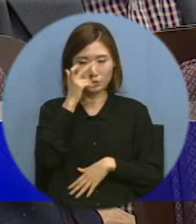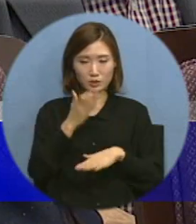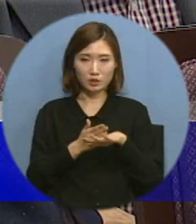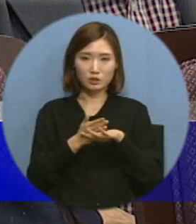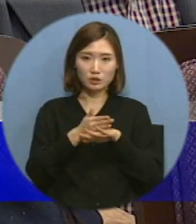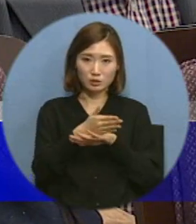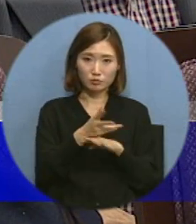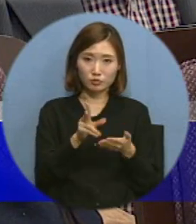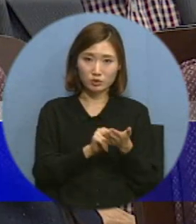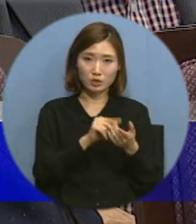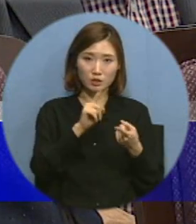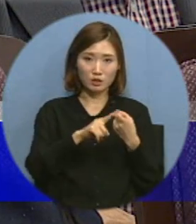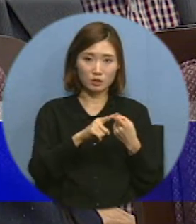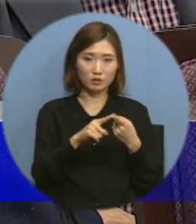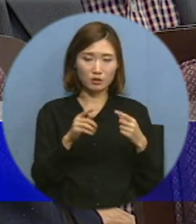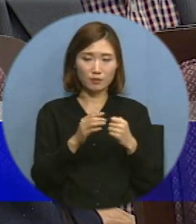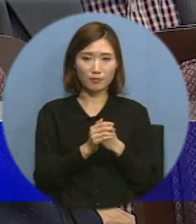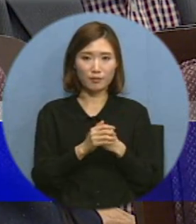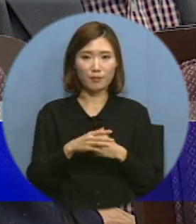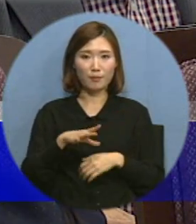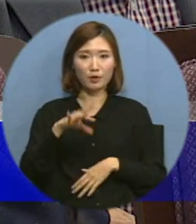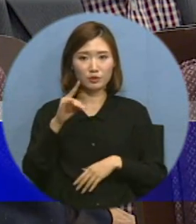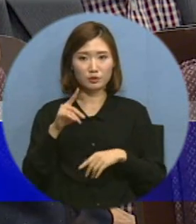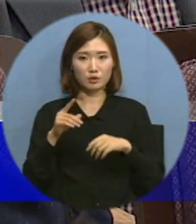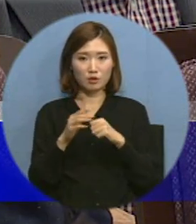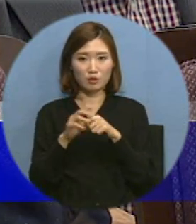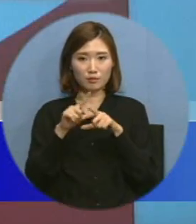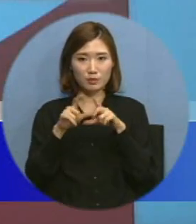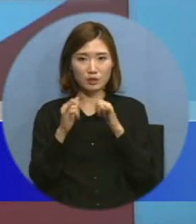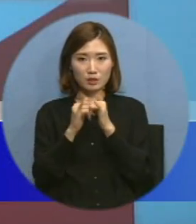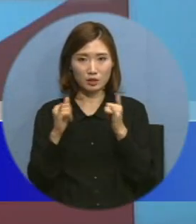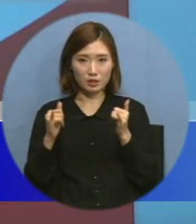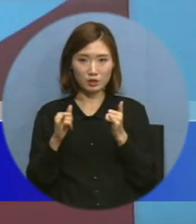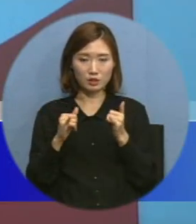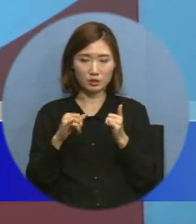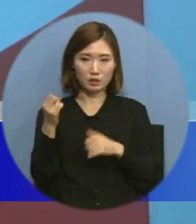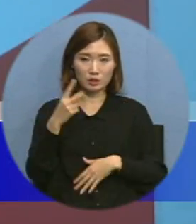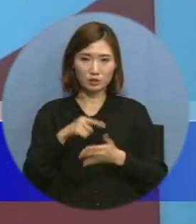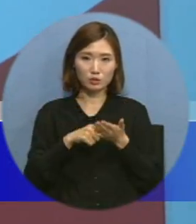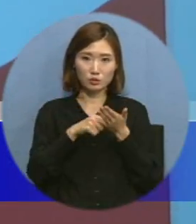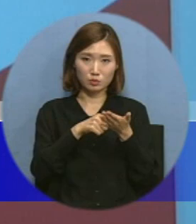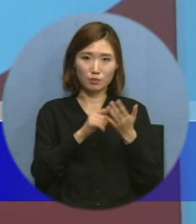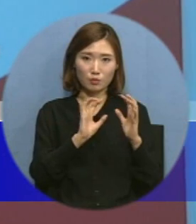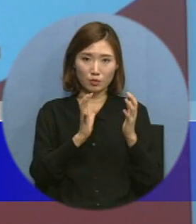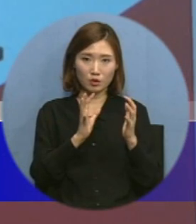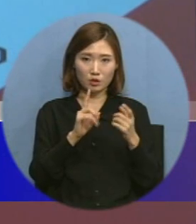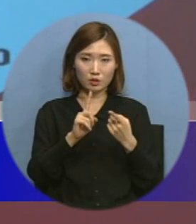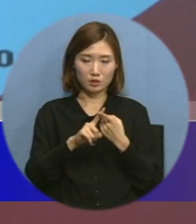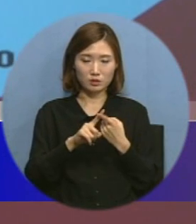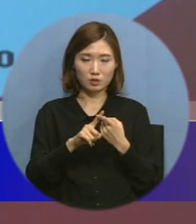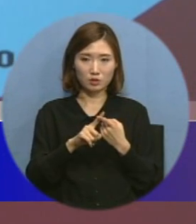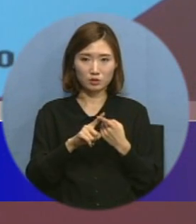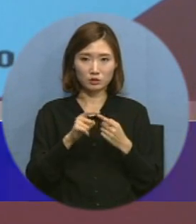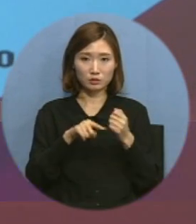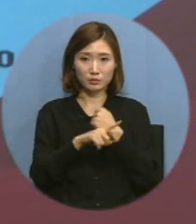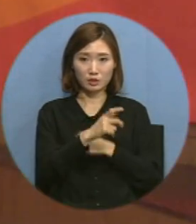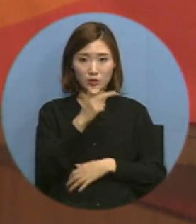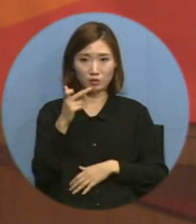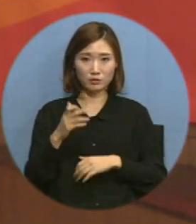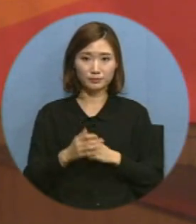문제 민간에서 먼저 재논의를 시작한 것에 의미가 있다고 봅니다네 오늘 말씀 감사합니다